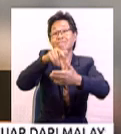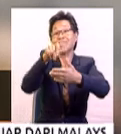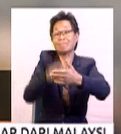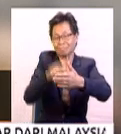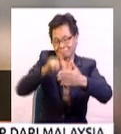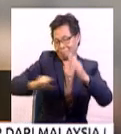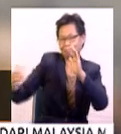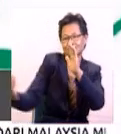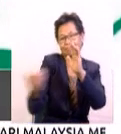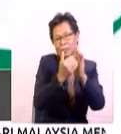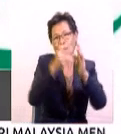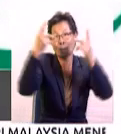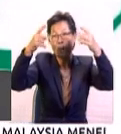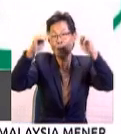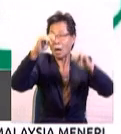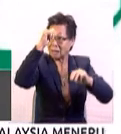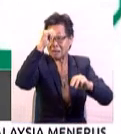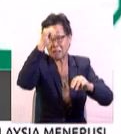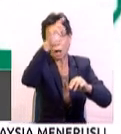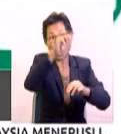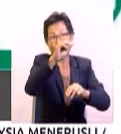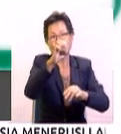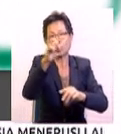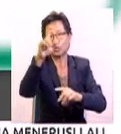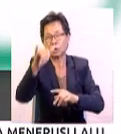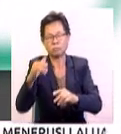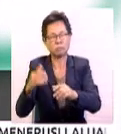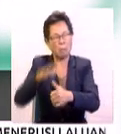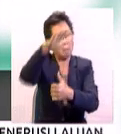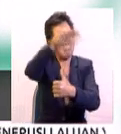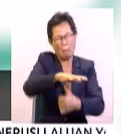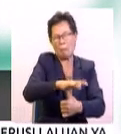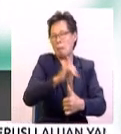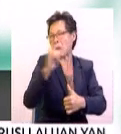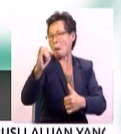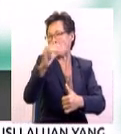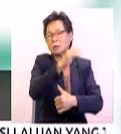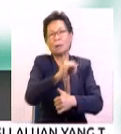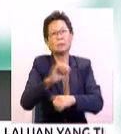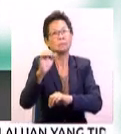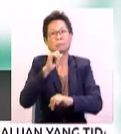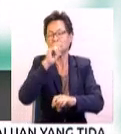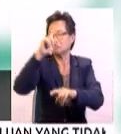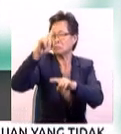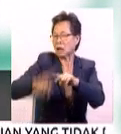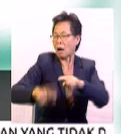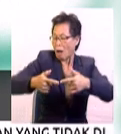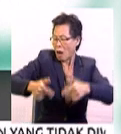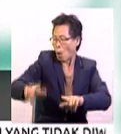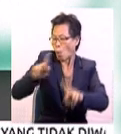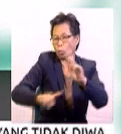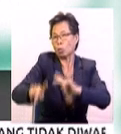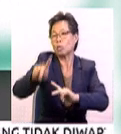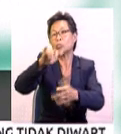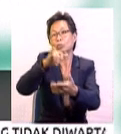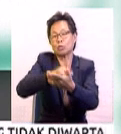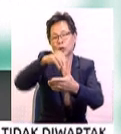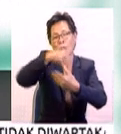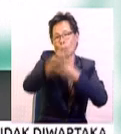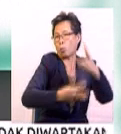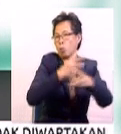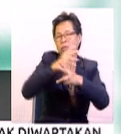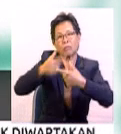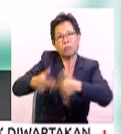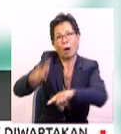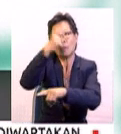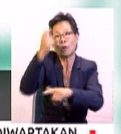Perdana Menteri India Narendra Modi juga mengutuk keras serangan berdarah itu dan menegaskan tiada tempat untuk orang seperti itu di dunia ini.